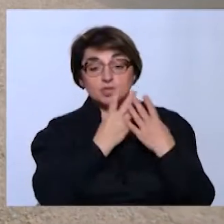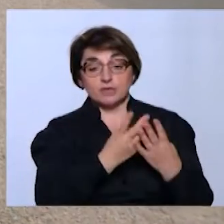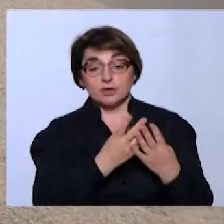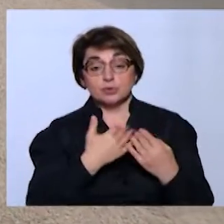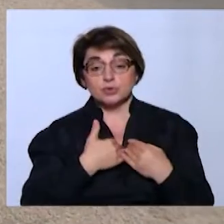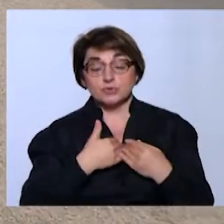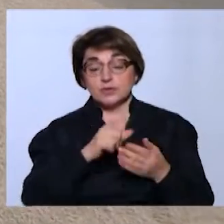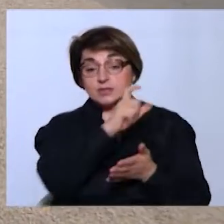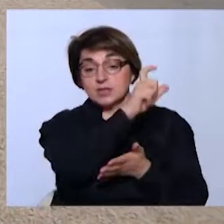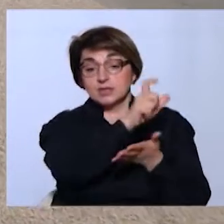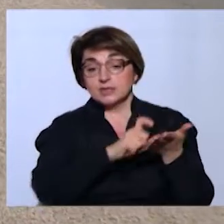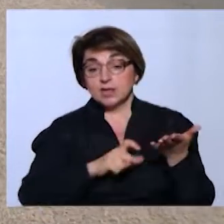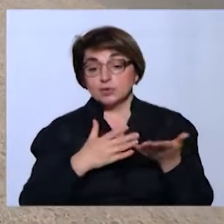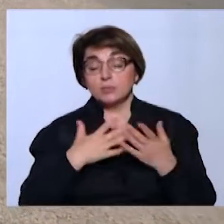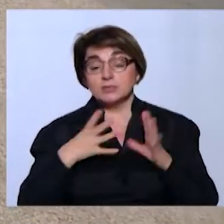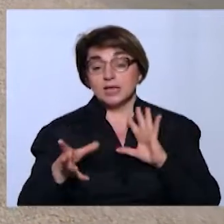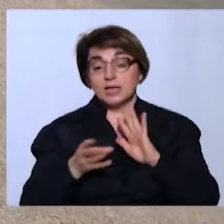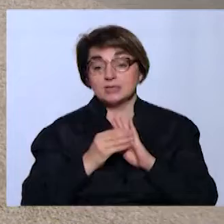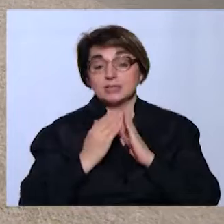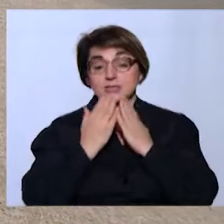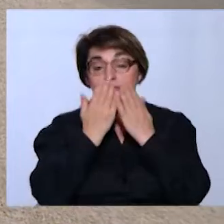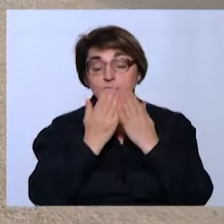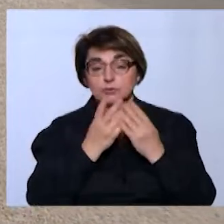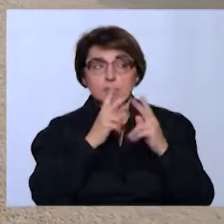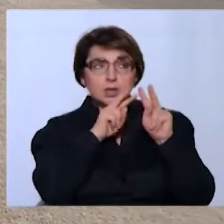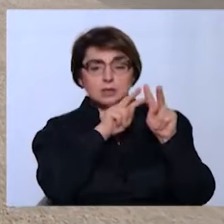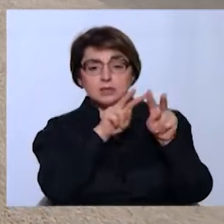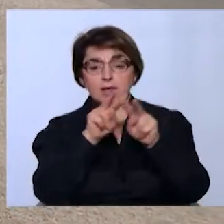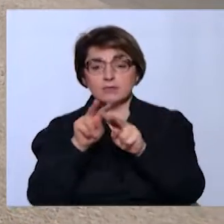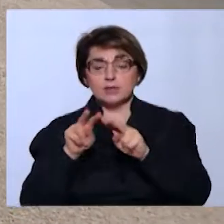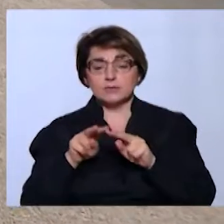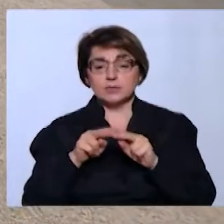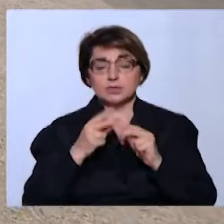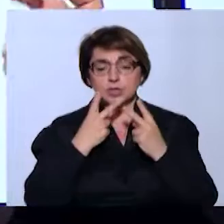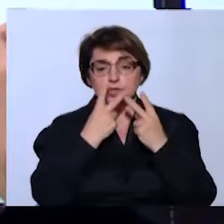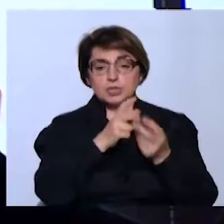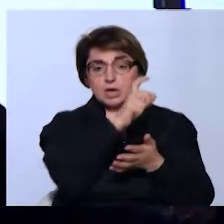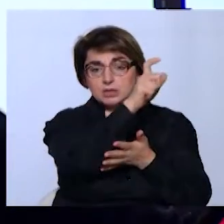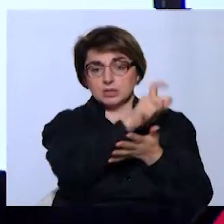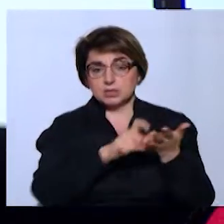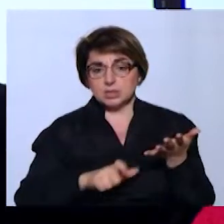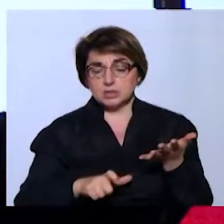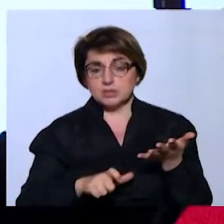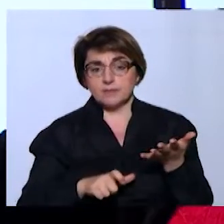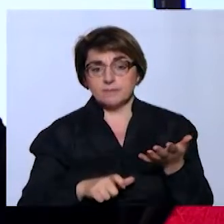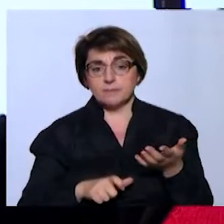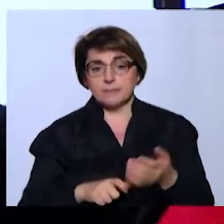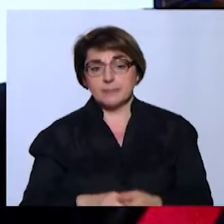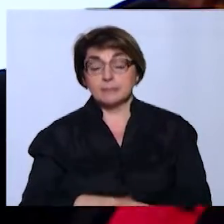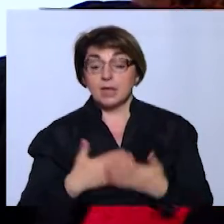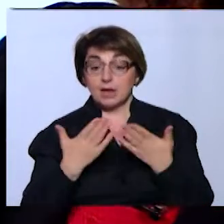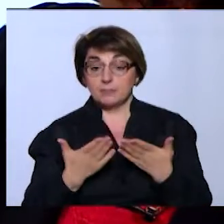ჩვენ ტექსტს, რომელიც ერთად წავიკითხეთ და დავაკვირდეთ. შევხედოთ ტექსტს.